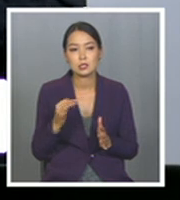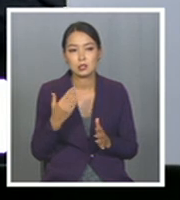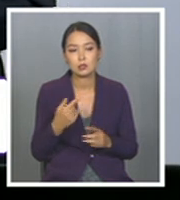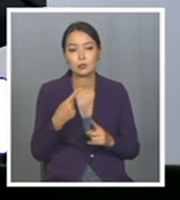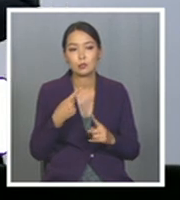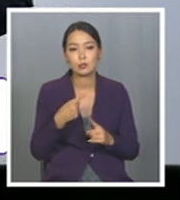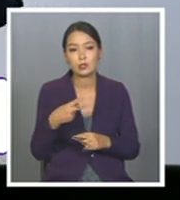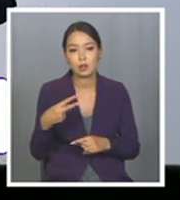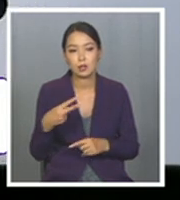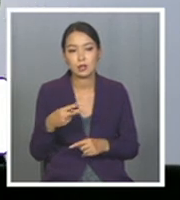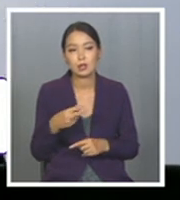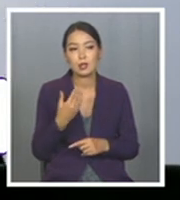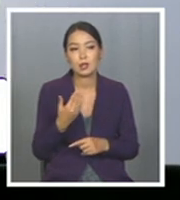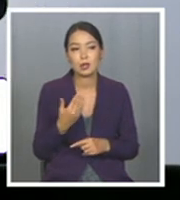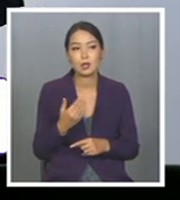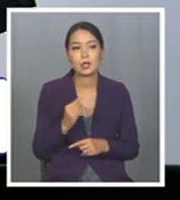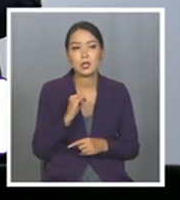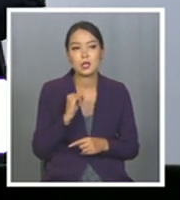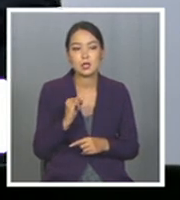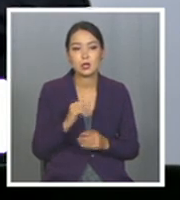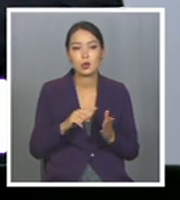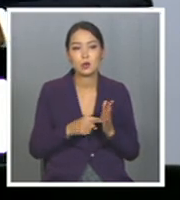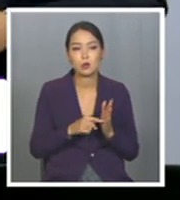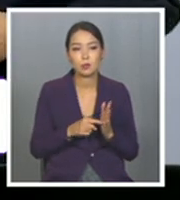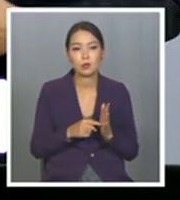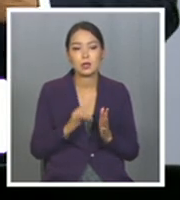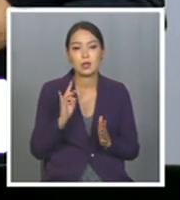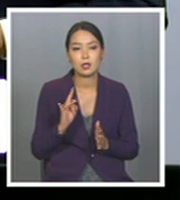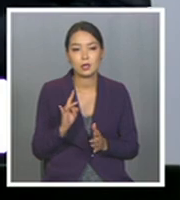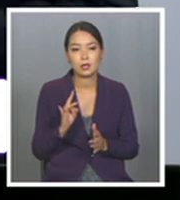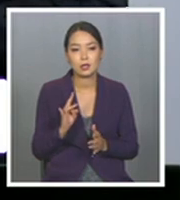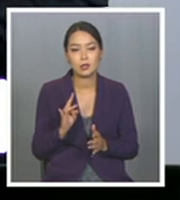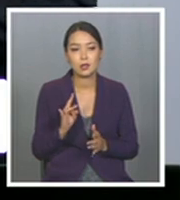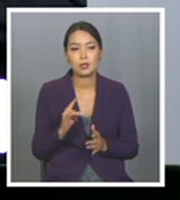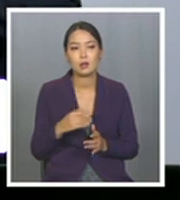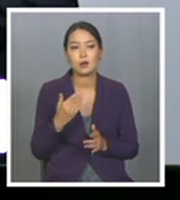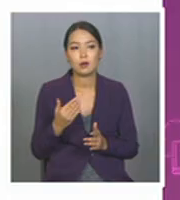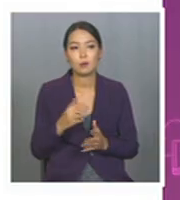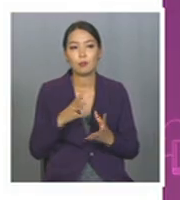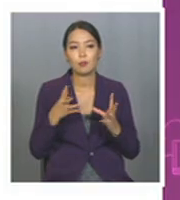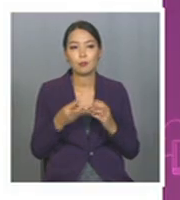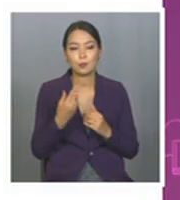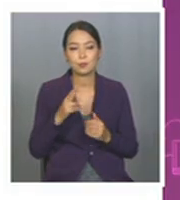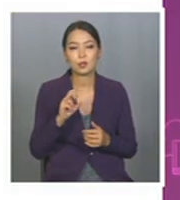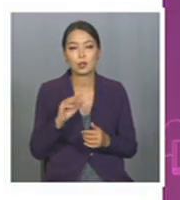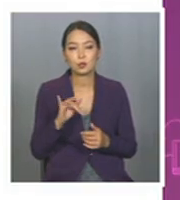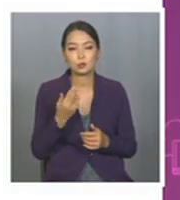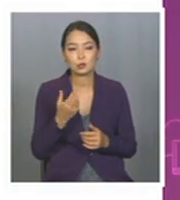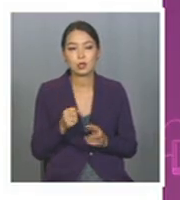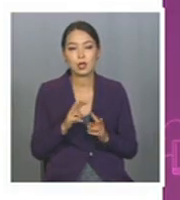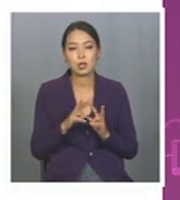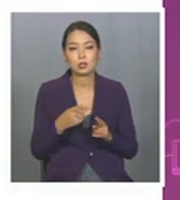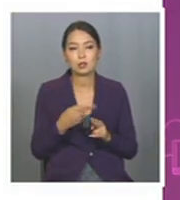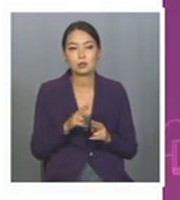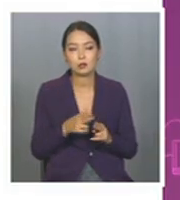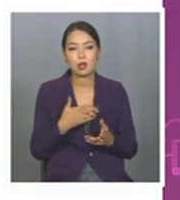болады тізбектегі тоқты көбейтеміз кедерге. Жаңа айтып кеттік, катушкамыз бізде идеал, сондықтан оның актив